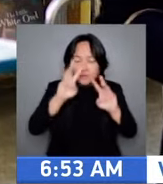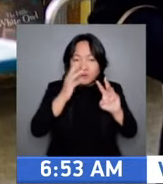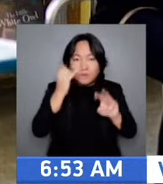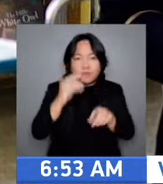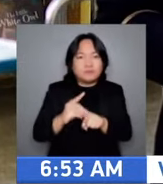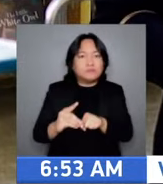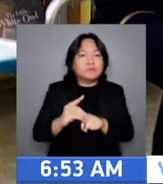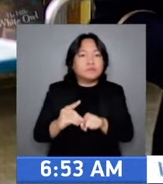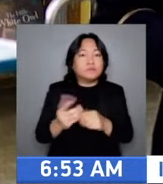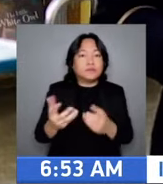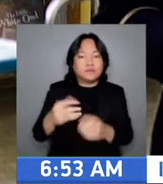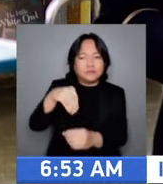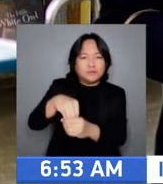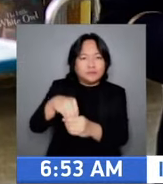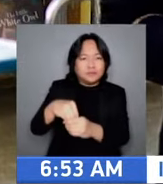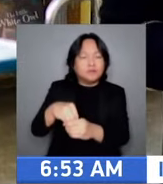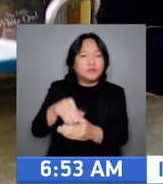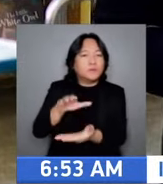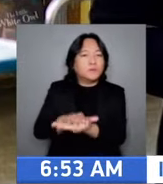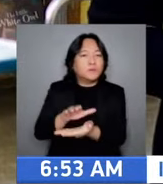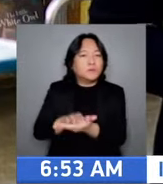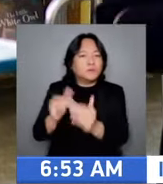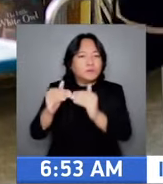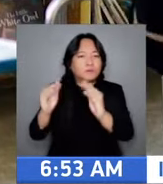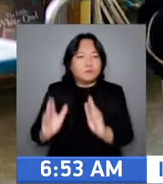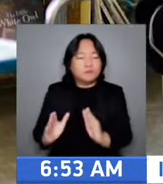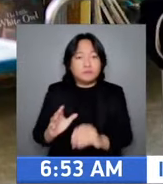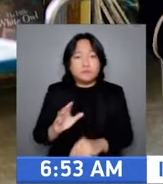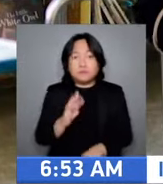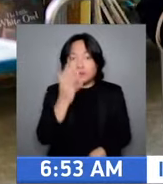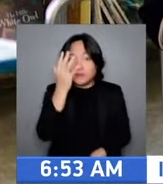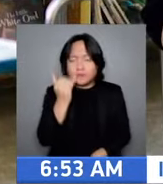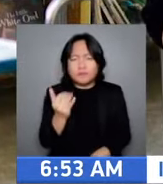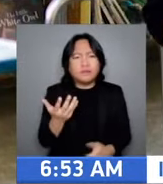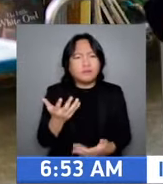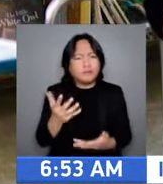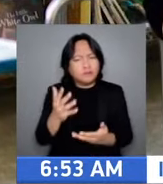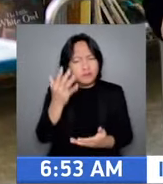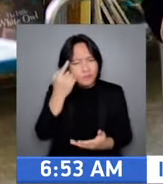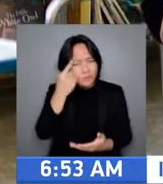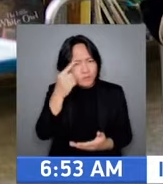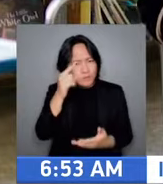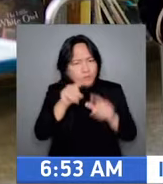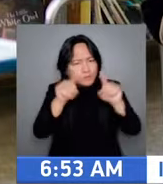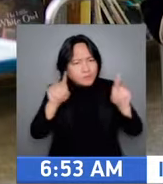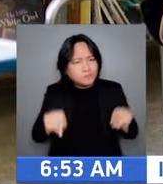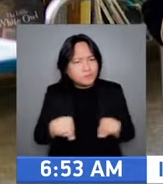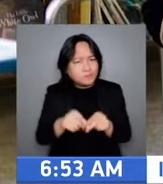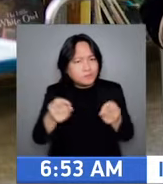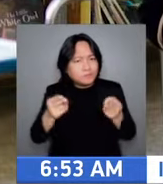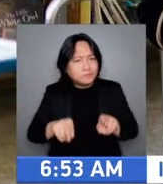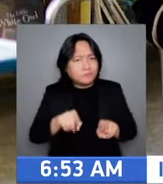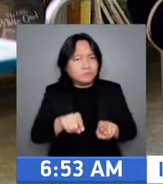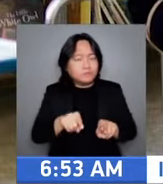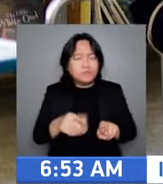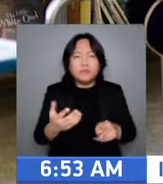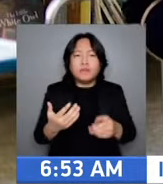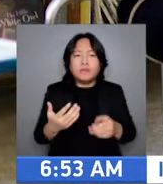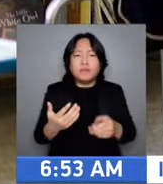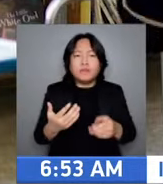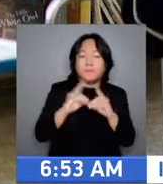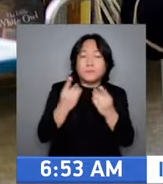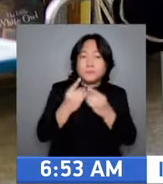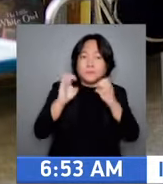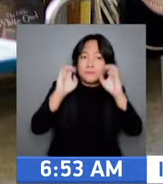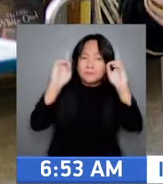paaralan. Unang-una, may polisiya naman ng DepEd na mahigpit na ipinagbabawal ang pananakit sa mga estudyante.